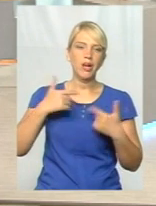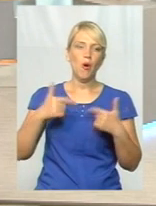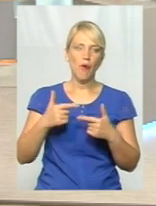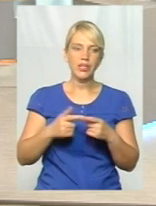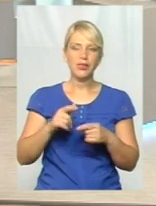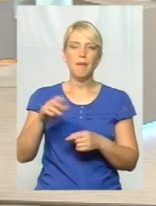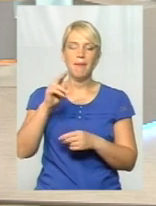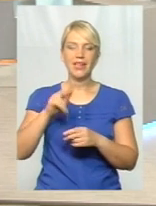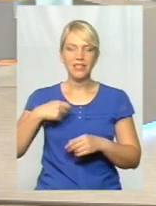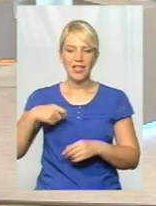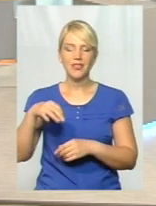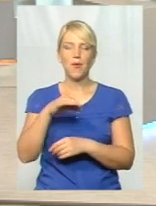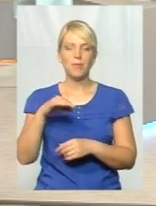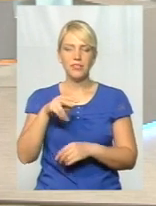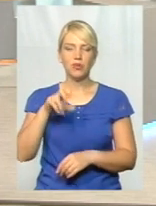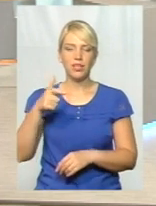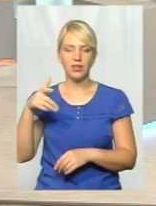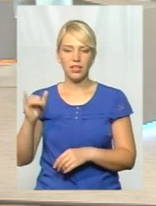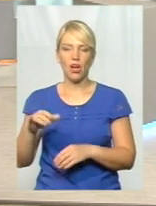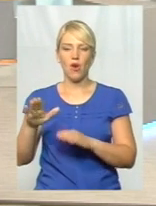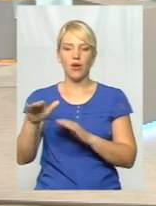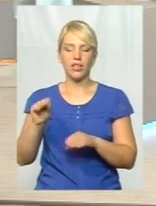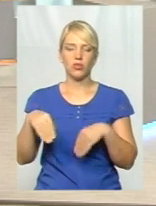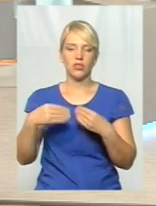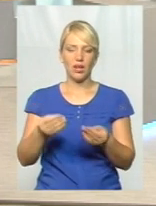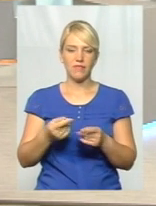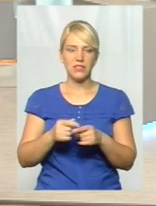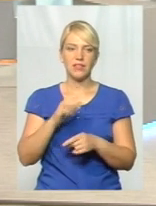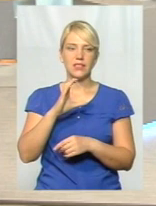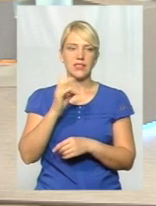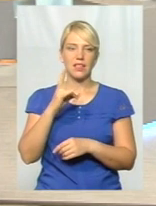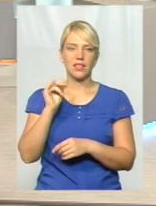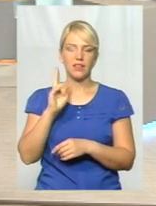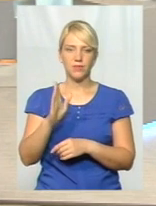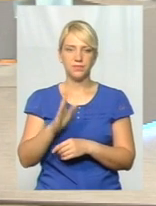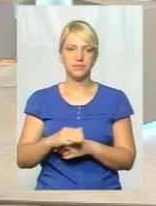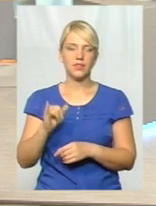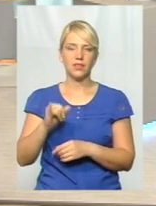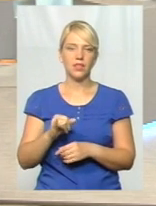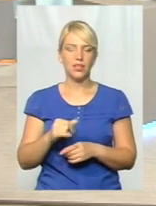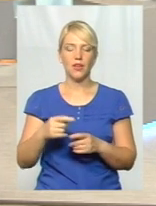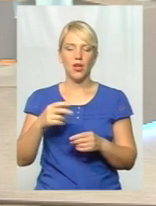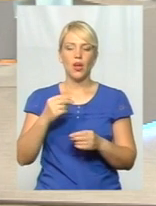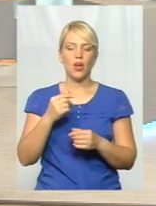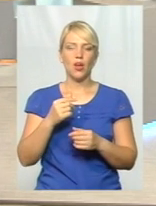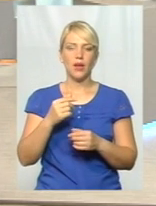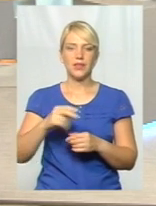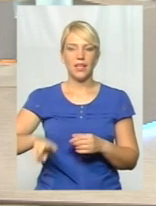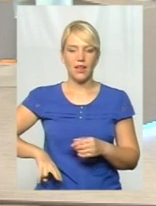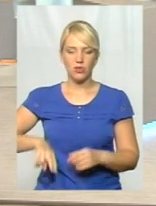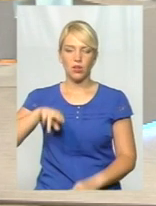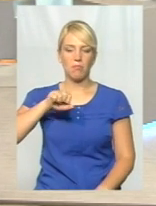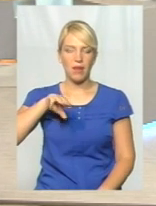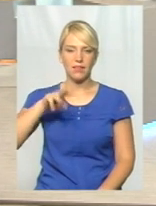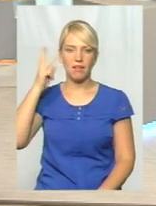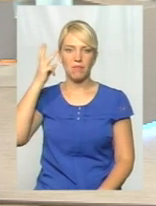обласної ліги орендодавців, підприємців і роботодавців Хмельниччини Ростислав Семків та комерційний директор ПАТ «Хмельницькгаз»